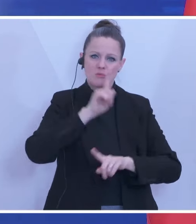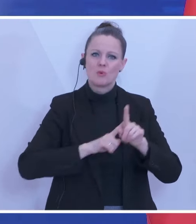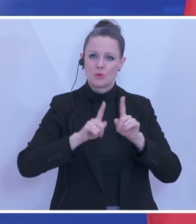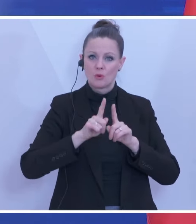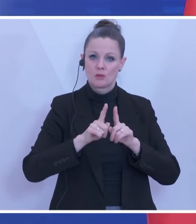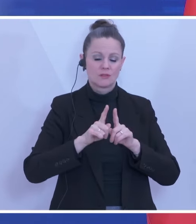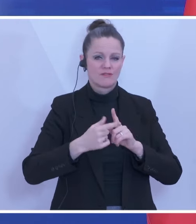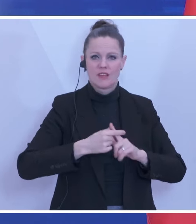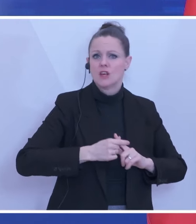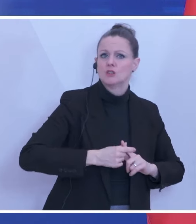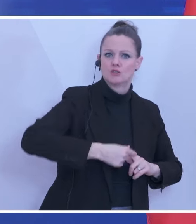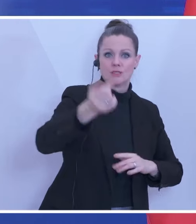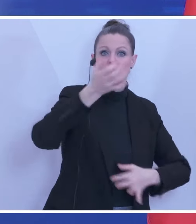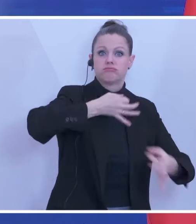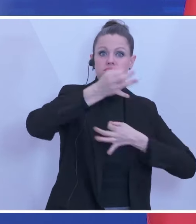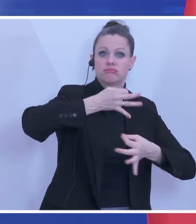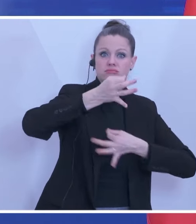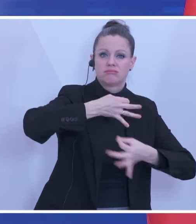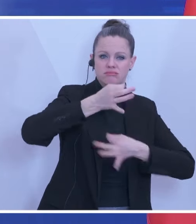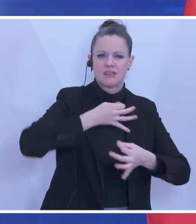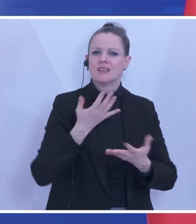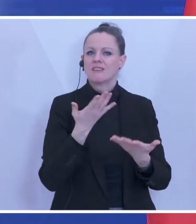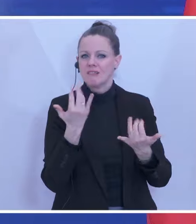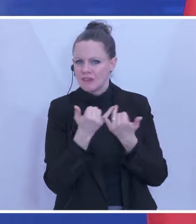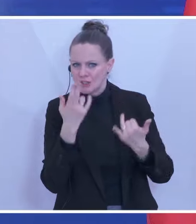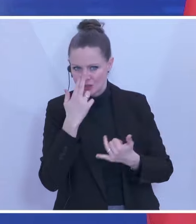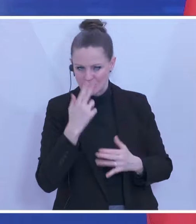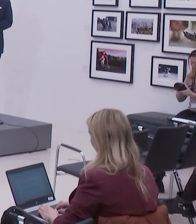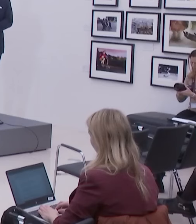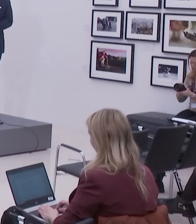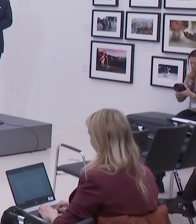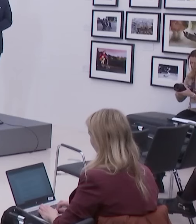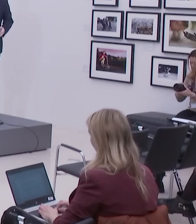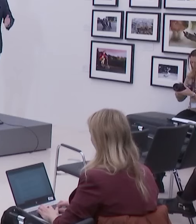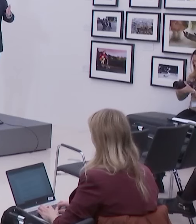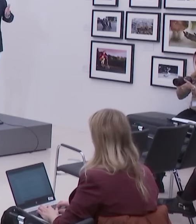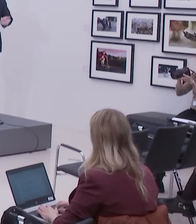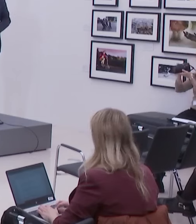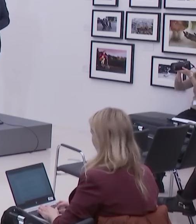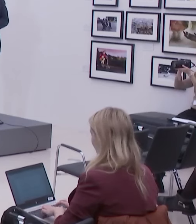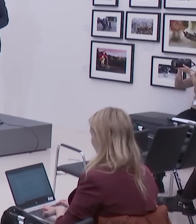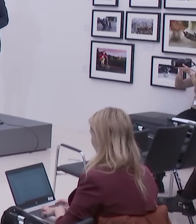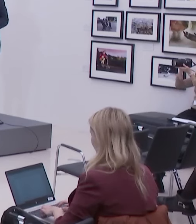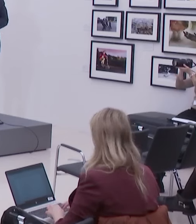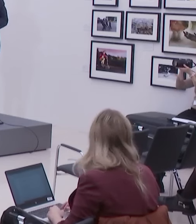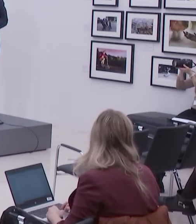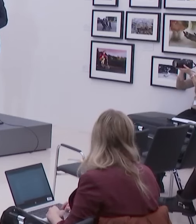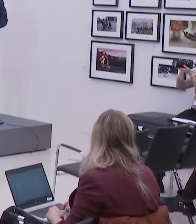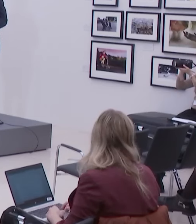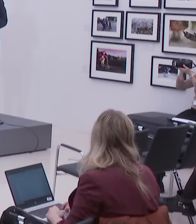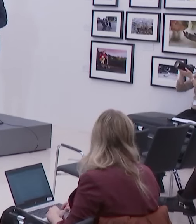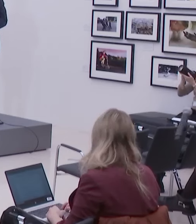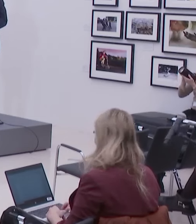Anfragen auf Auskunfts und Informationserteilung. Vielen Dank, Frau Kollegin Striebl vom ORF.